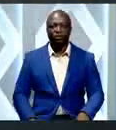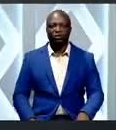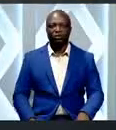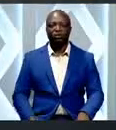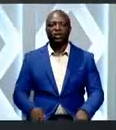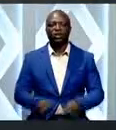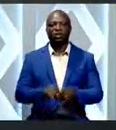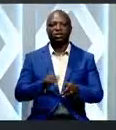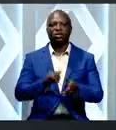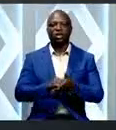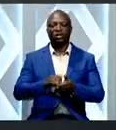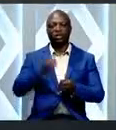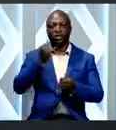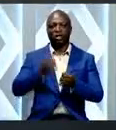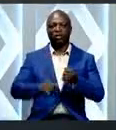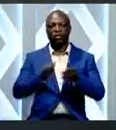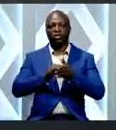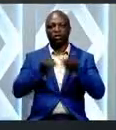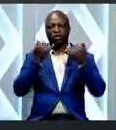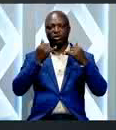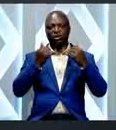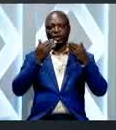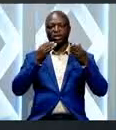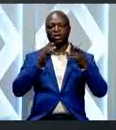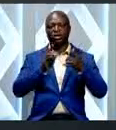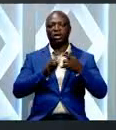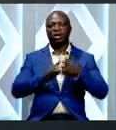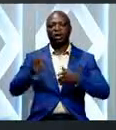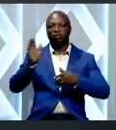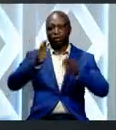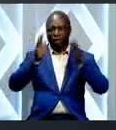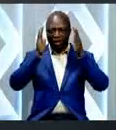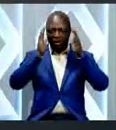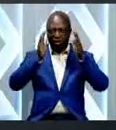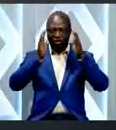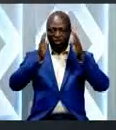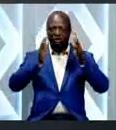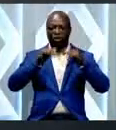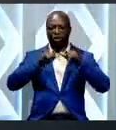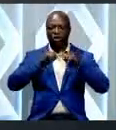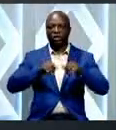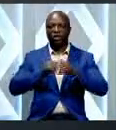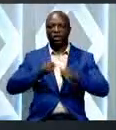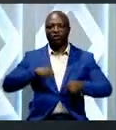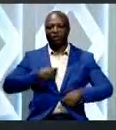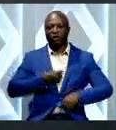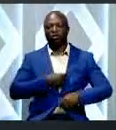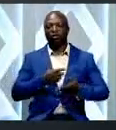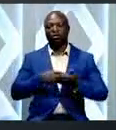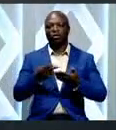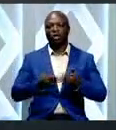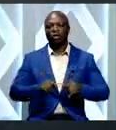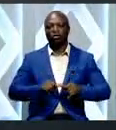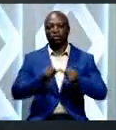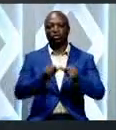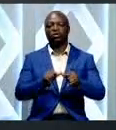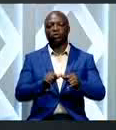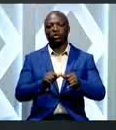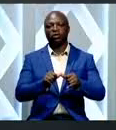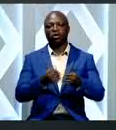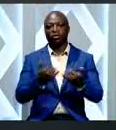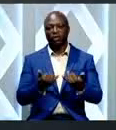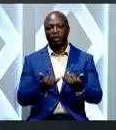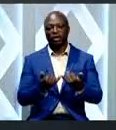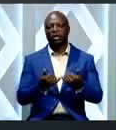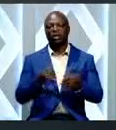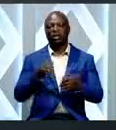Et c'est ainsi que se termine ce journal. Merci de votre attention. Restez avec nous, nos programmes se poursuivent. Tout de suite,